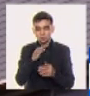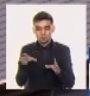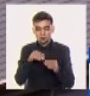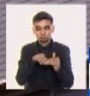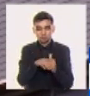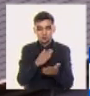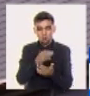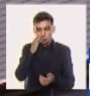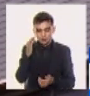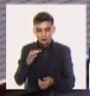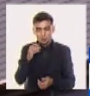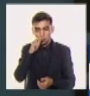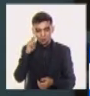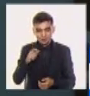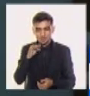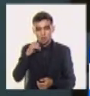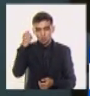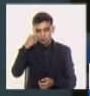Индии, Украины и Узбекистана.